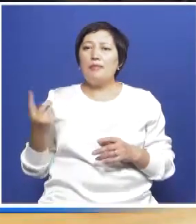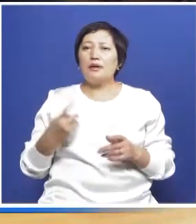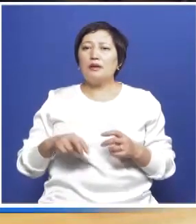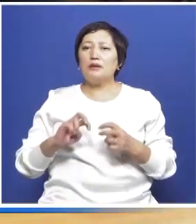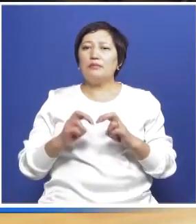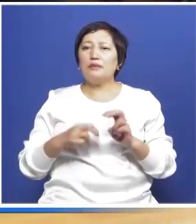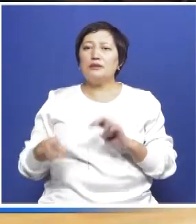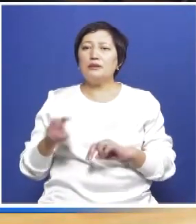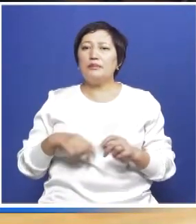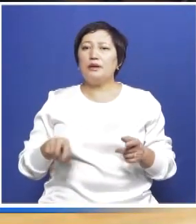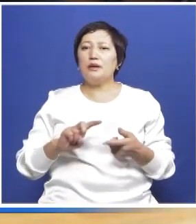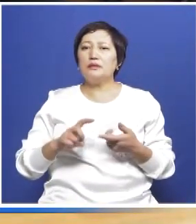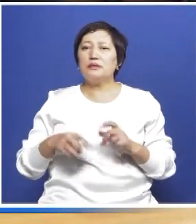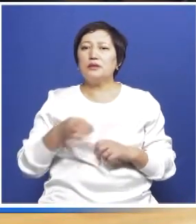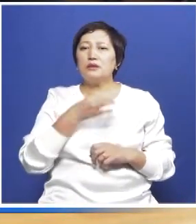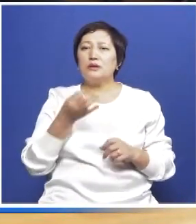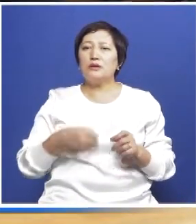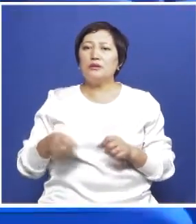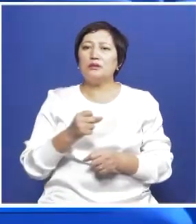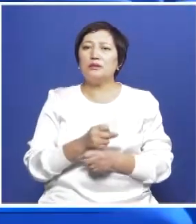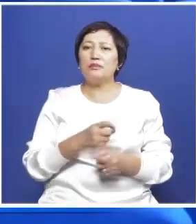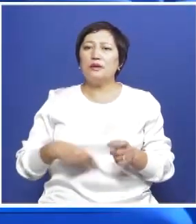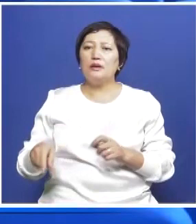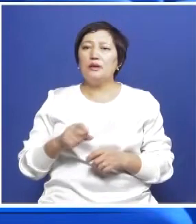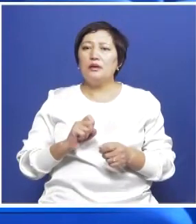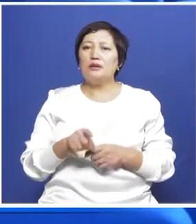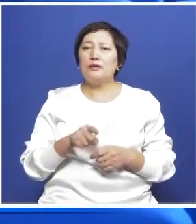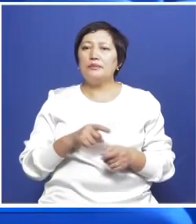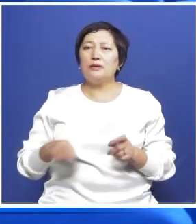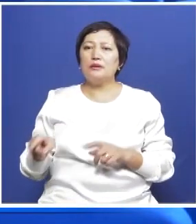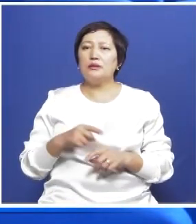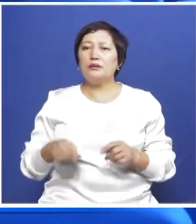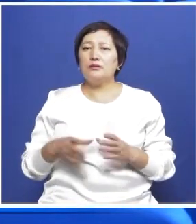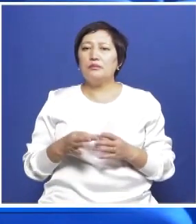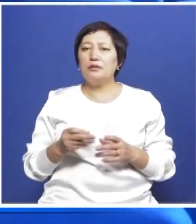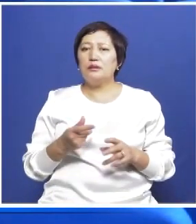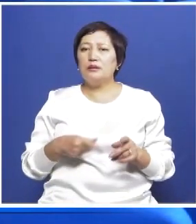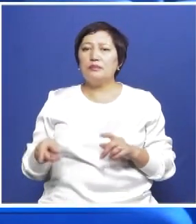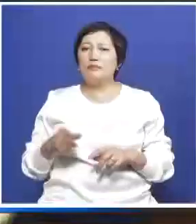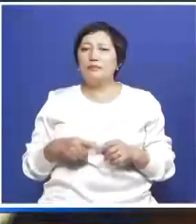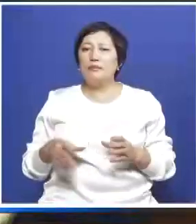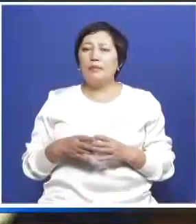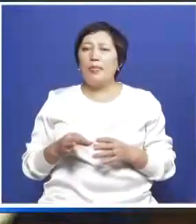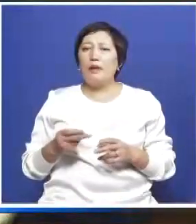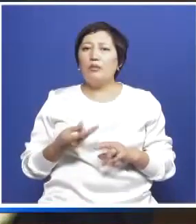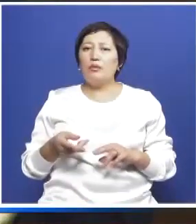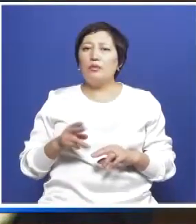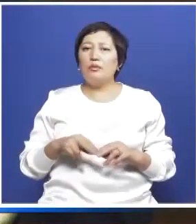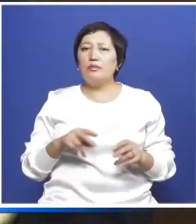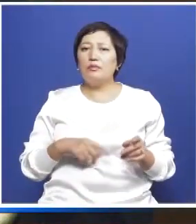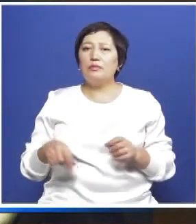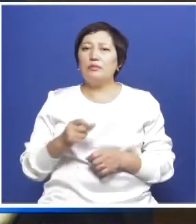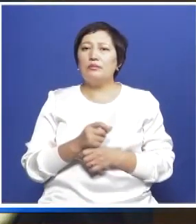бірқатар мәселелерге байланысты жауапты сала басшыларына нақты тапсырмалар берді. Осылайша